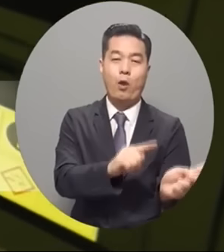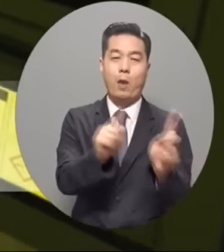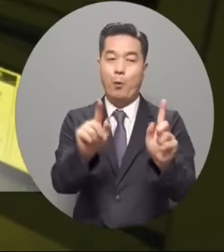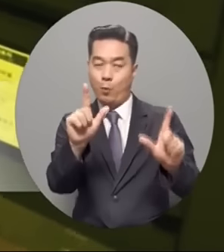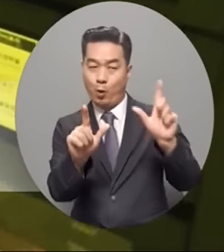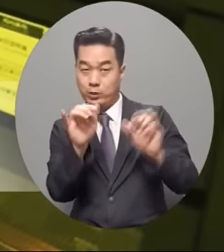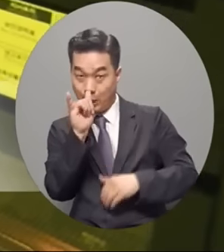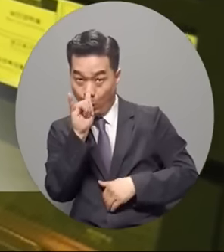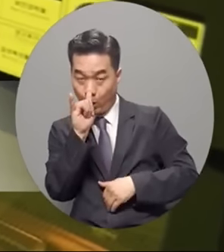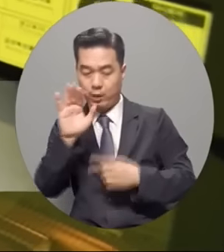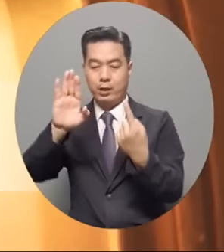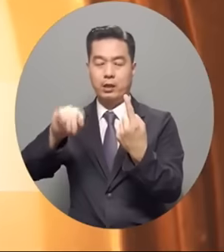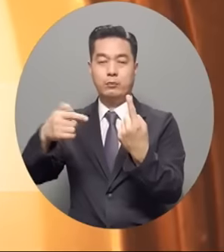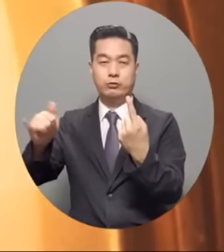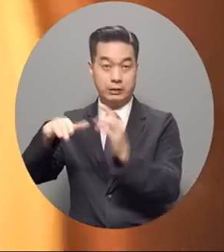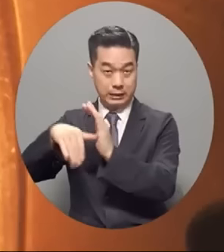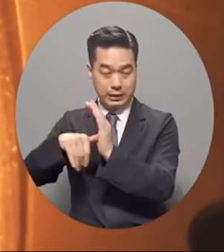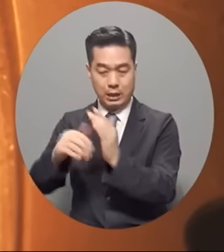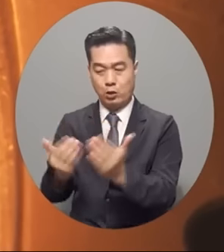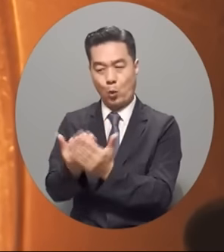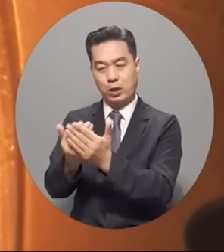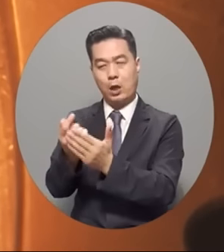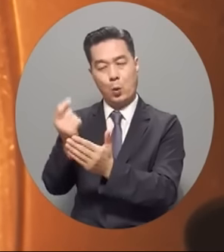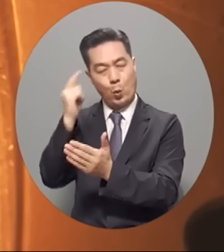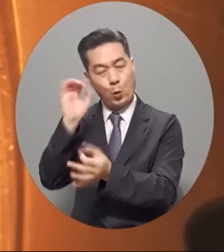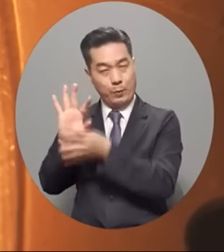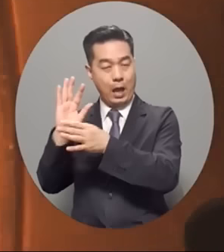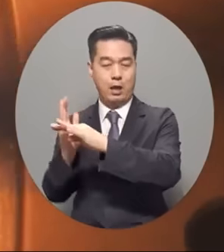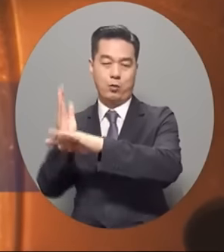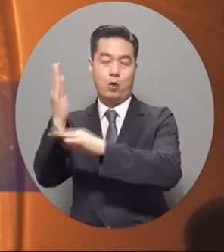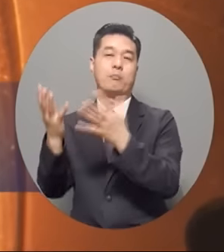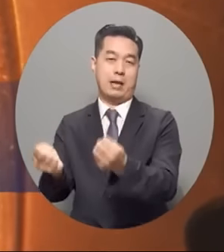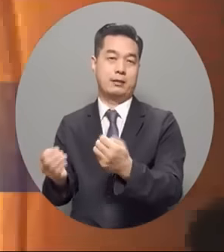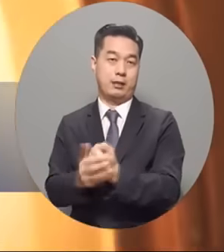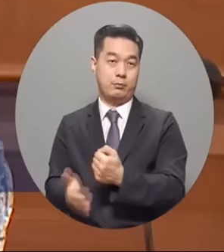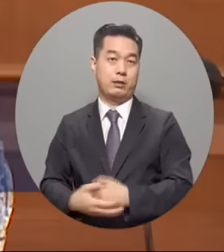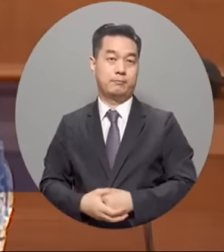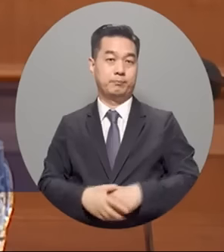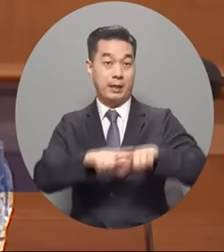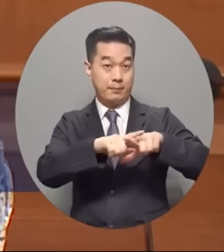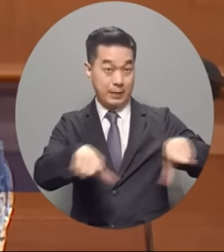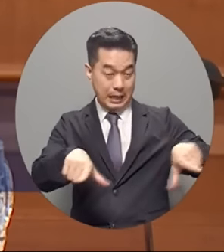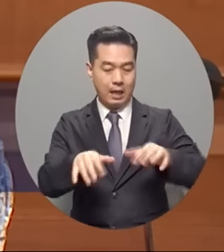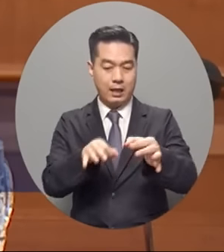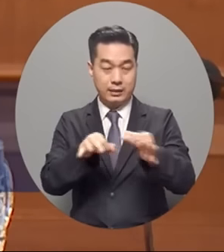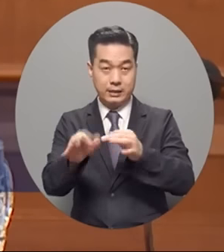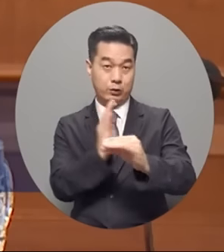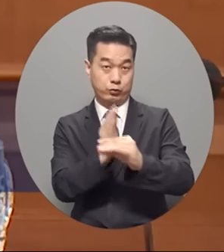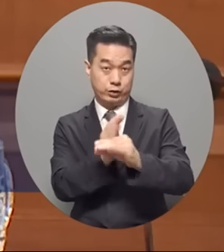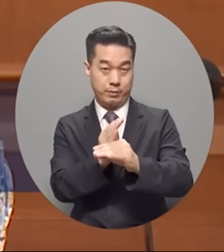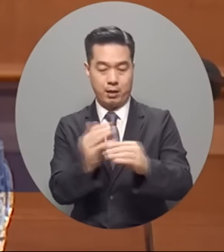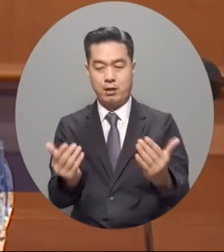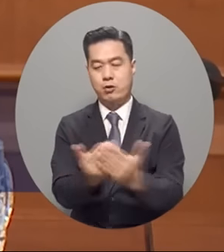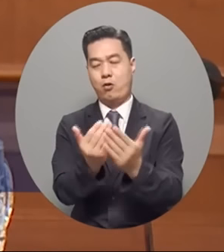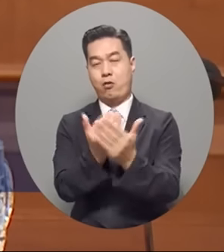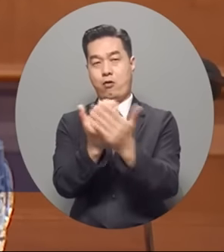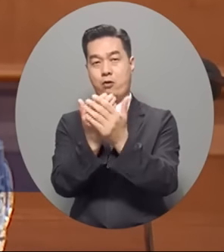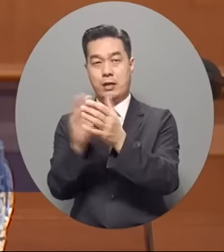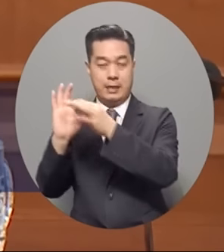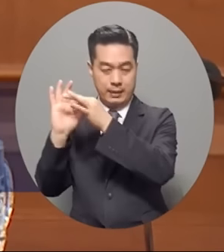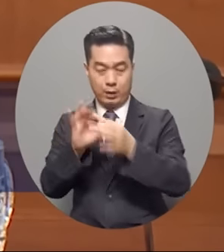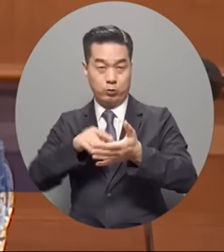올해 1분기 성장률도 예상을 웃돌았기 때문입니다. 민간과 시장 중심의 성장 전략을 일관되게